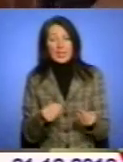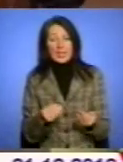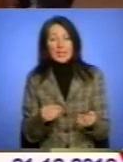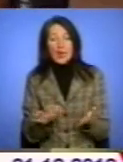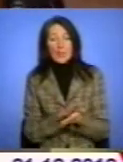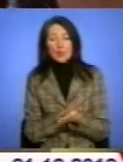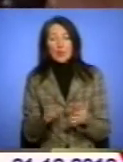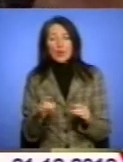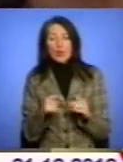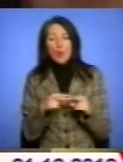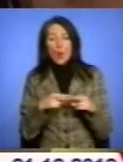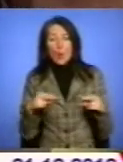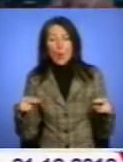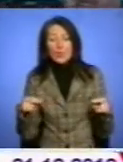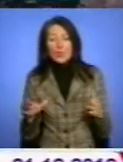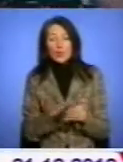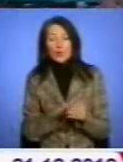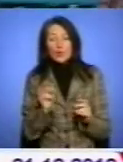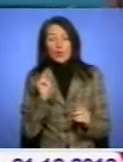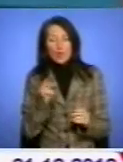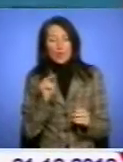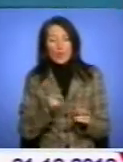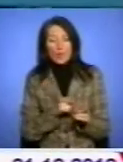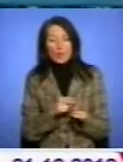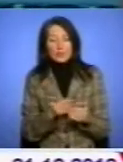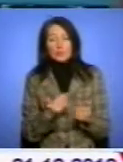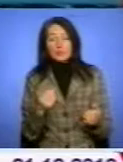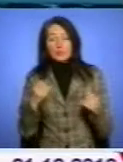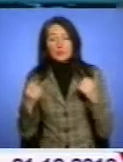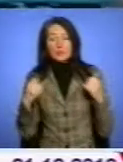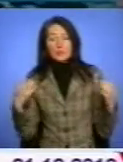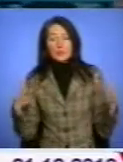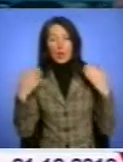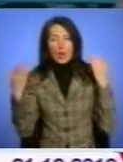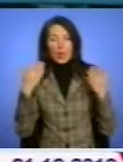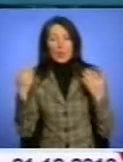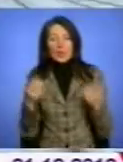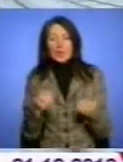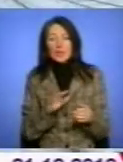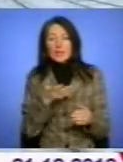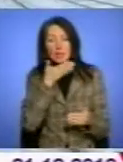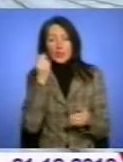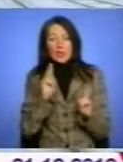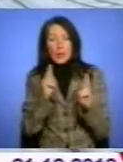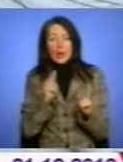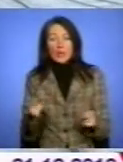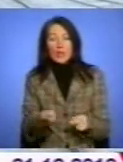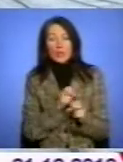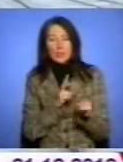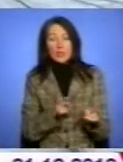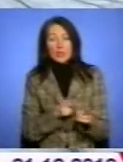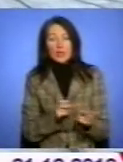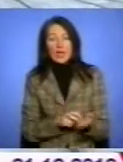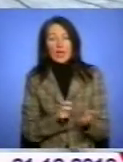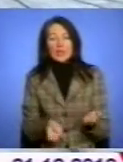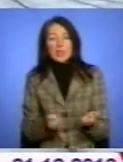постіль і безкоштовно чай в поїзді. У передсвяткових клопотах не забувайте правила безпеки на залізниці. Заходьте у вагони і виходьте з них